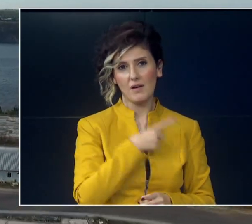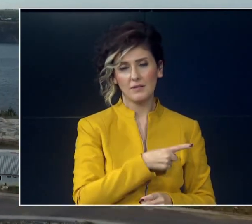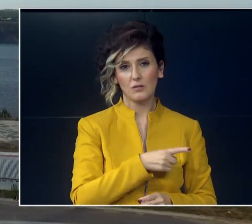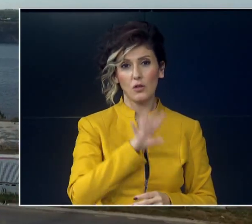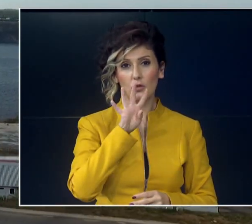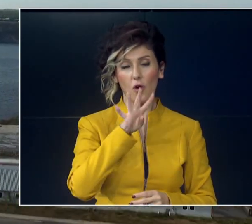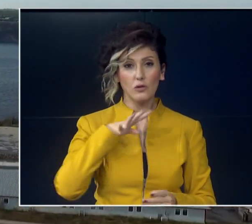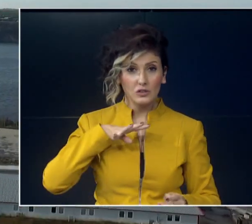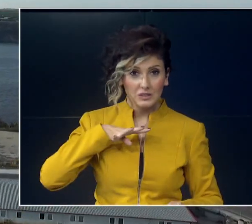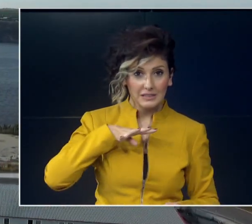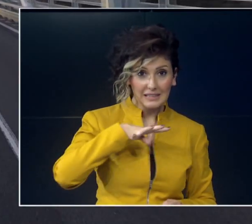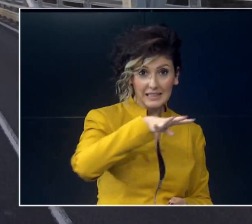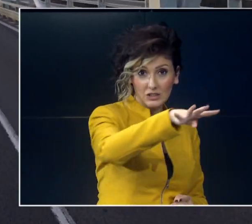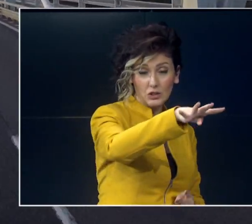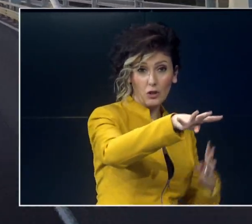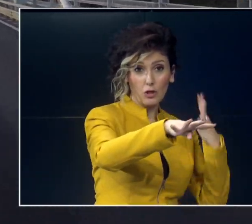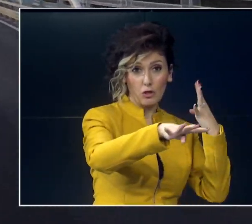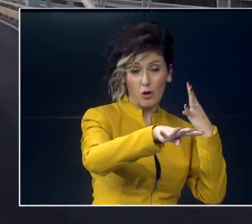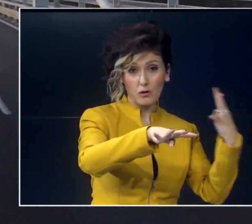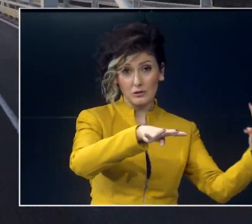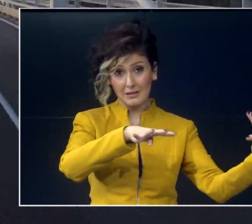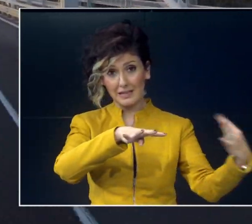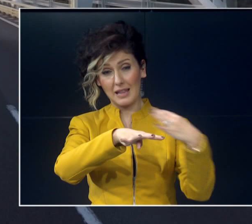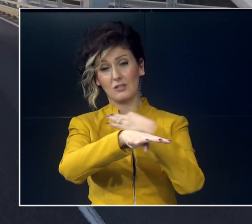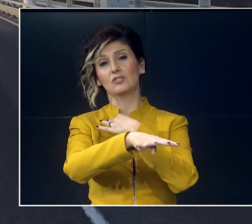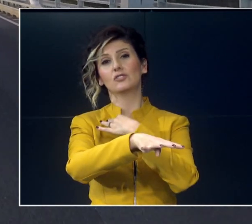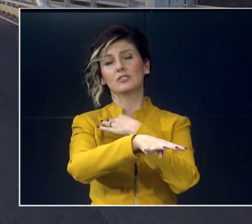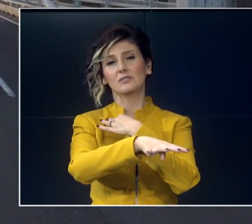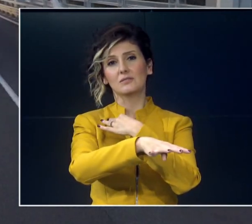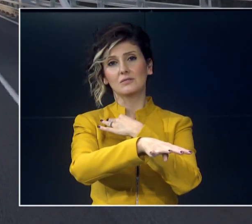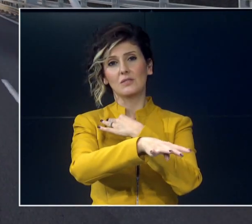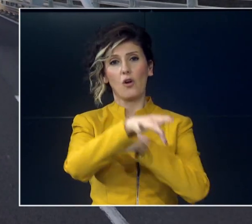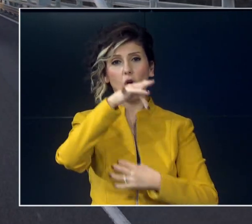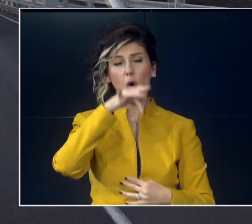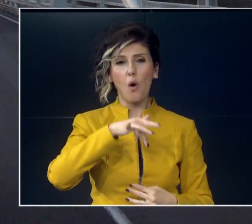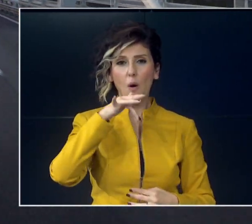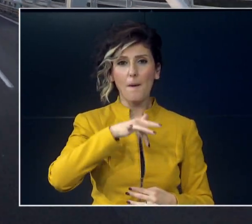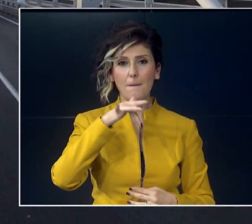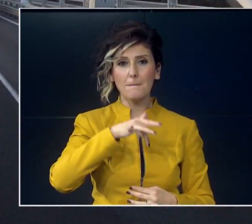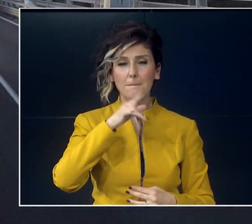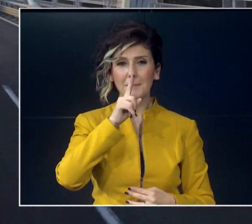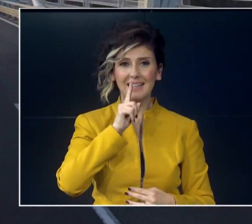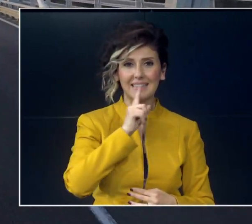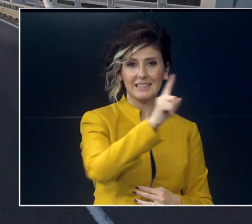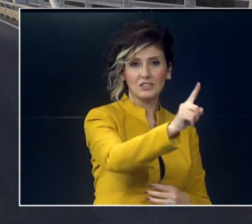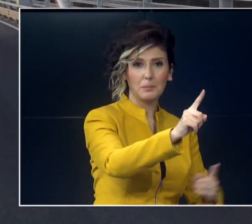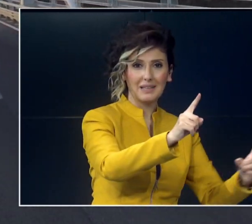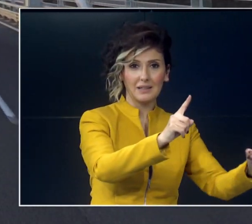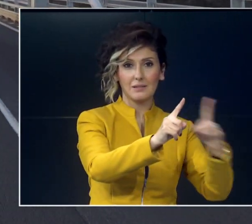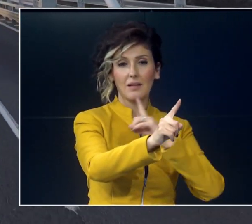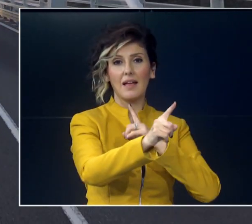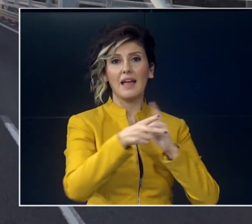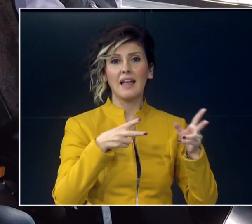4 şerit gidiş, evet. 4 şerit geliş. Ortada da bir gidiş bir geliş tren yolu